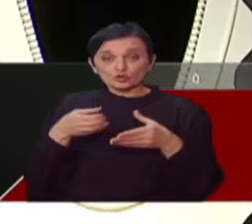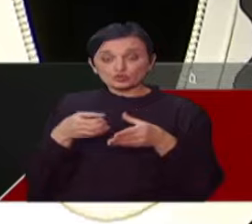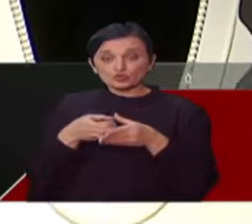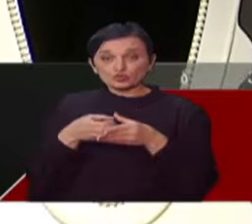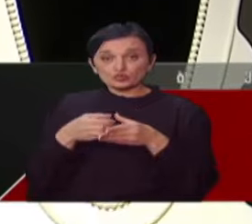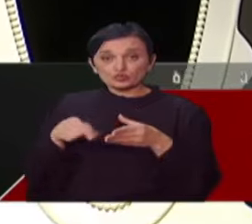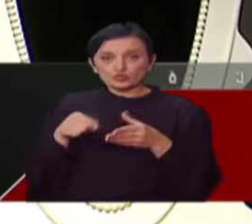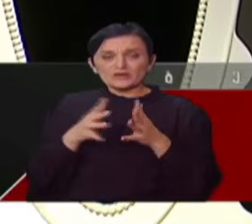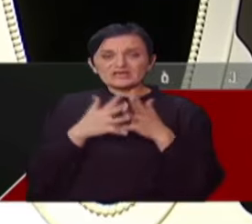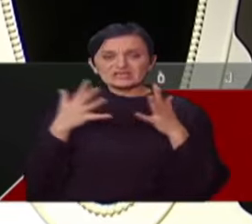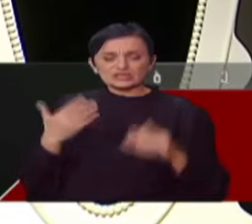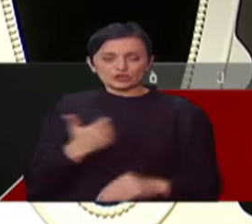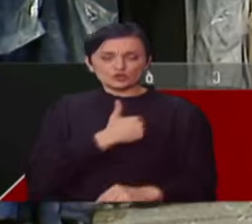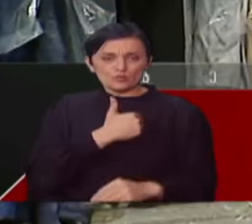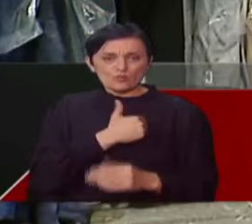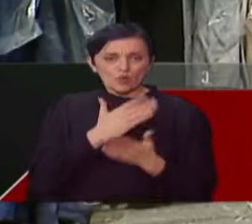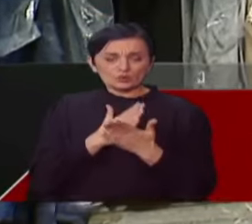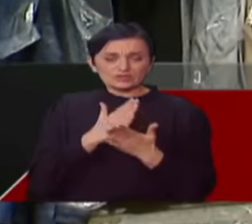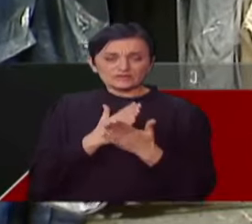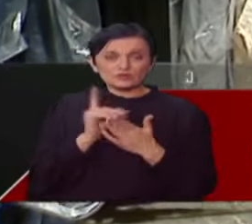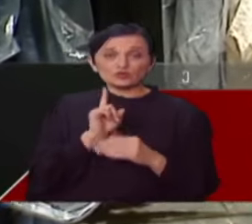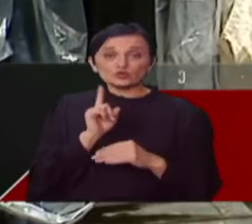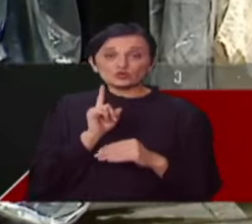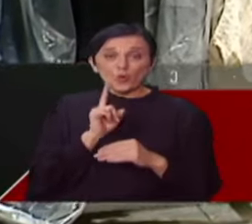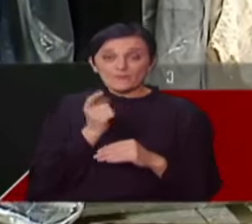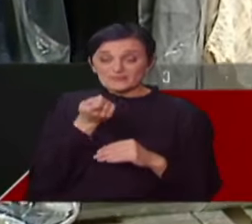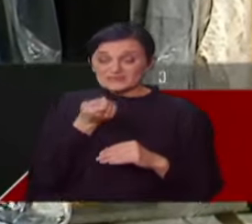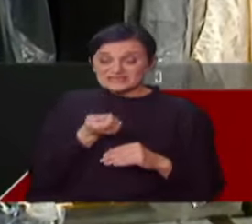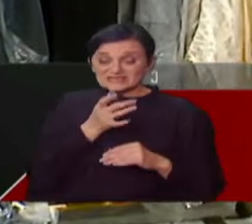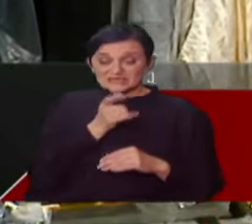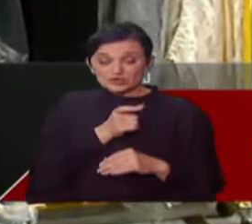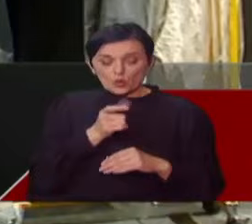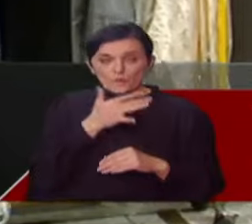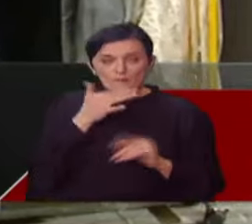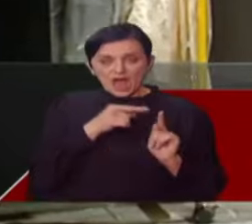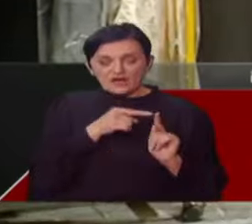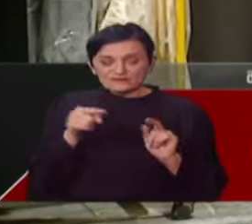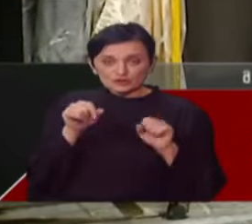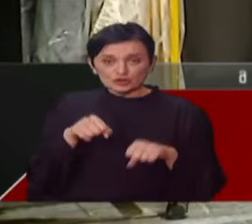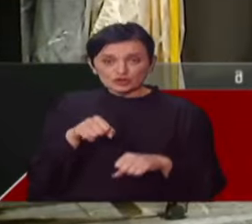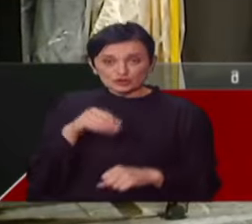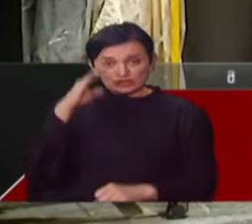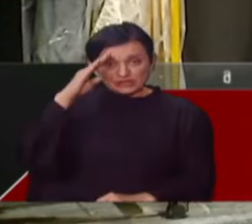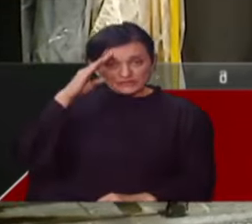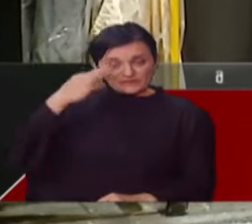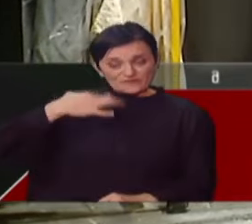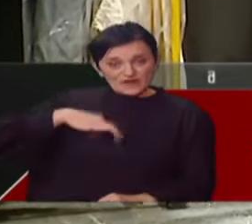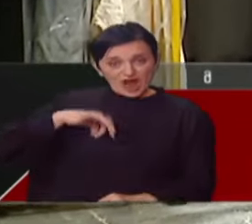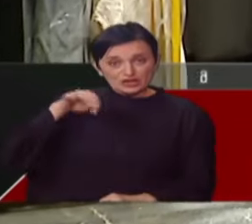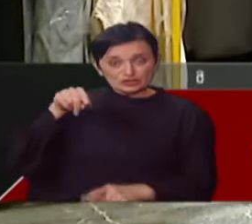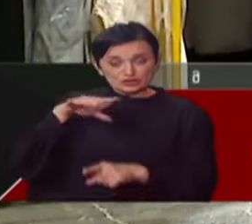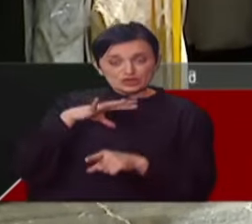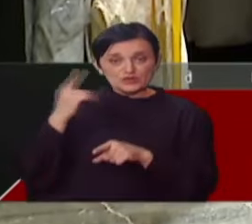ჯგუფისთვის ყველაზე დიდი მოტივაციაა. Იმისთვის, რომ ცირე დროში ბევრი რამ შეძლონ. Ვაჟიშვილი იყო პირველი, რაზეც